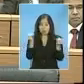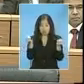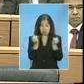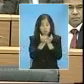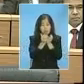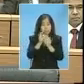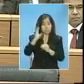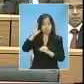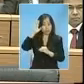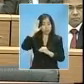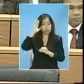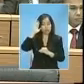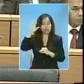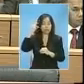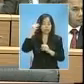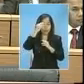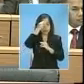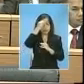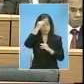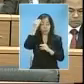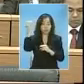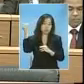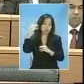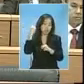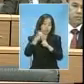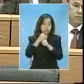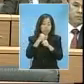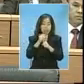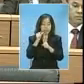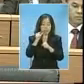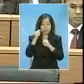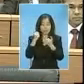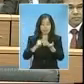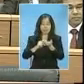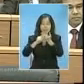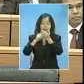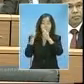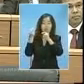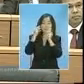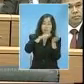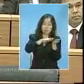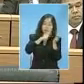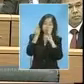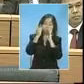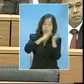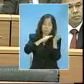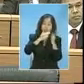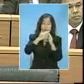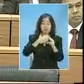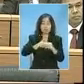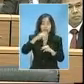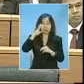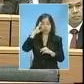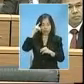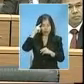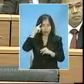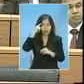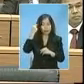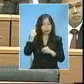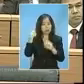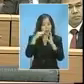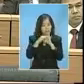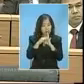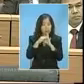ยักษ์ใหญ่ของญี่ปุ่นซึ่งได้ยื่นล้มลายครั้งนี้เป็นการยื่นล้มลายที่ใหญ่ที่สุดเท่าที่เคยมี